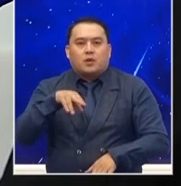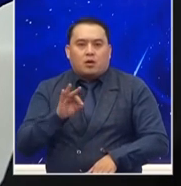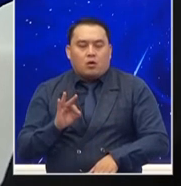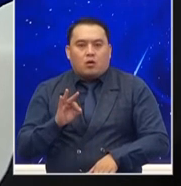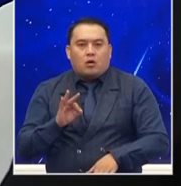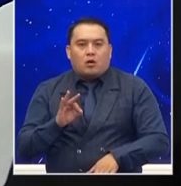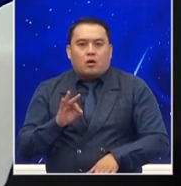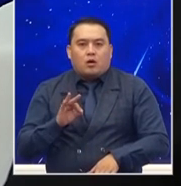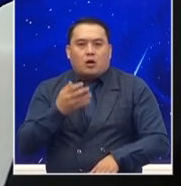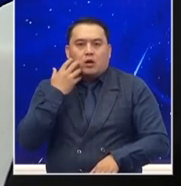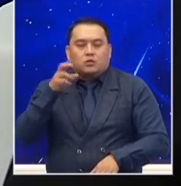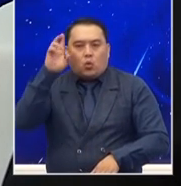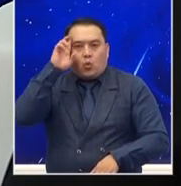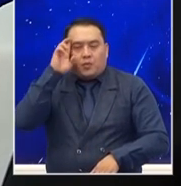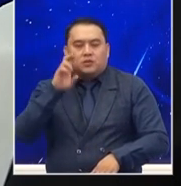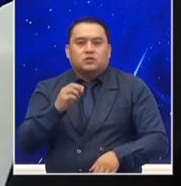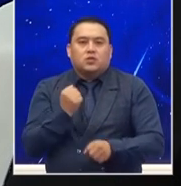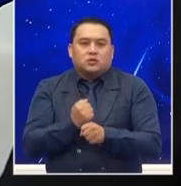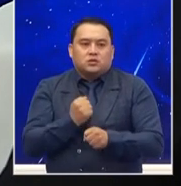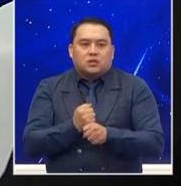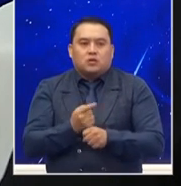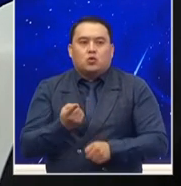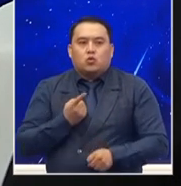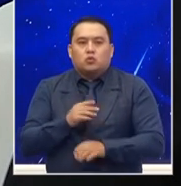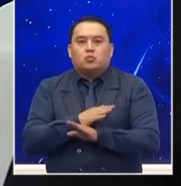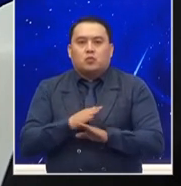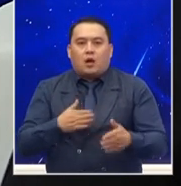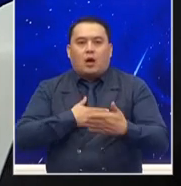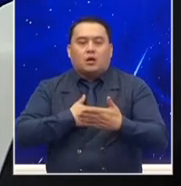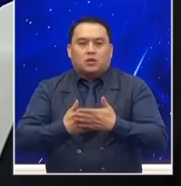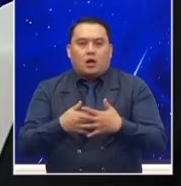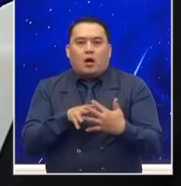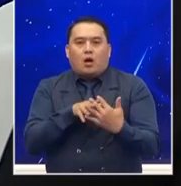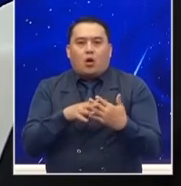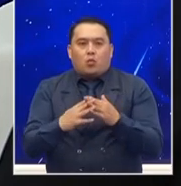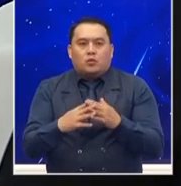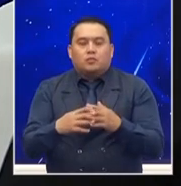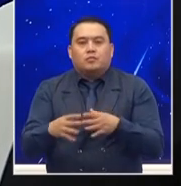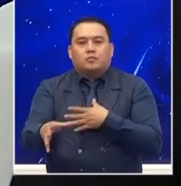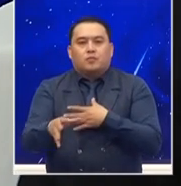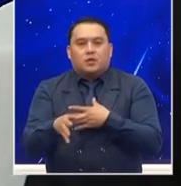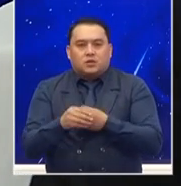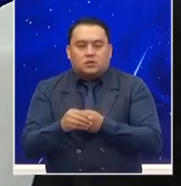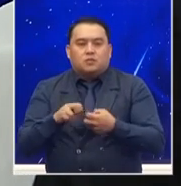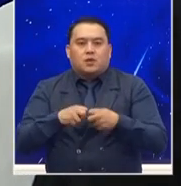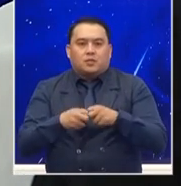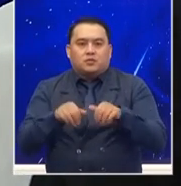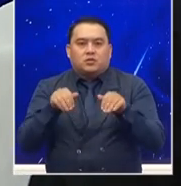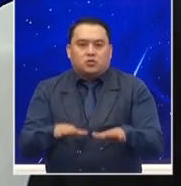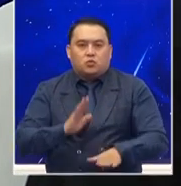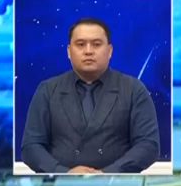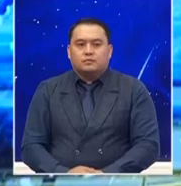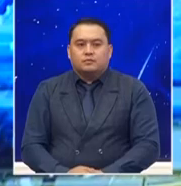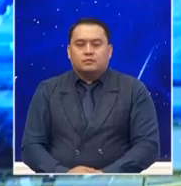қашан келеді, соның бәрін қашан жасап береді демек, сондай белсенді ауыл тұрғындары бірігіп, сол мәселелерді шешуге